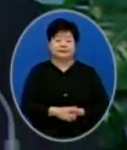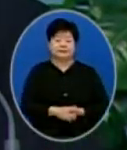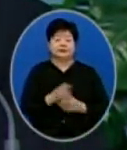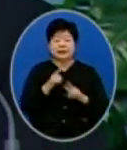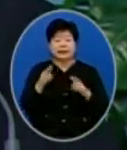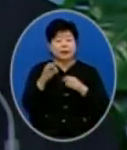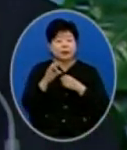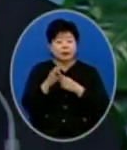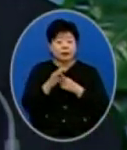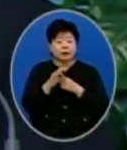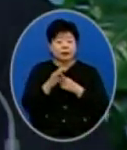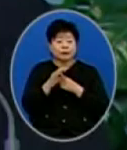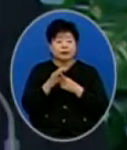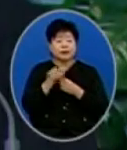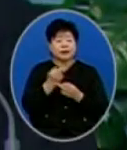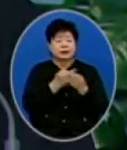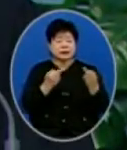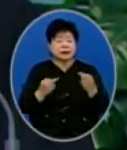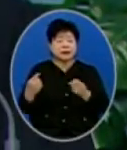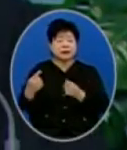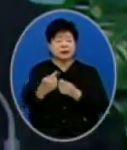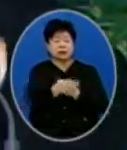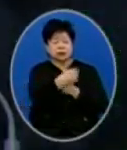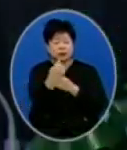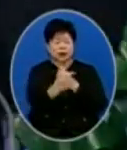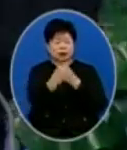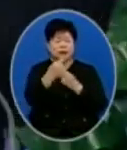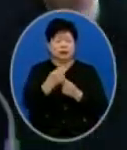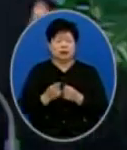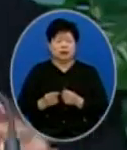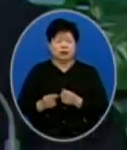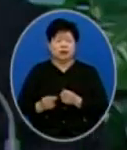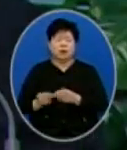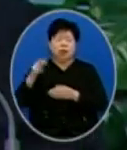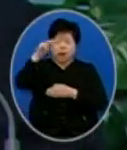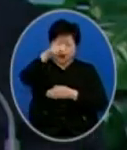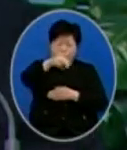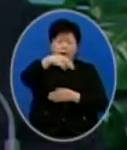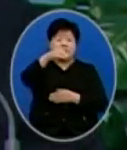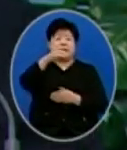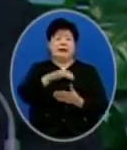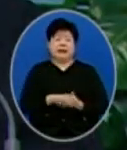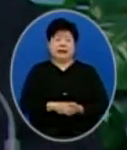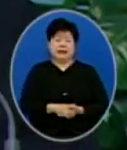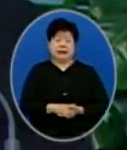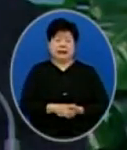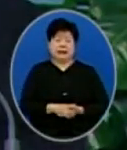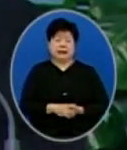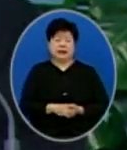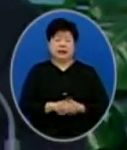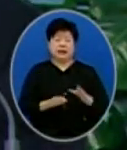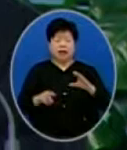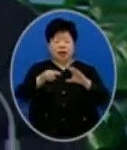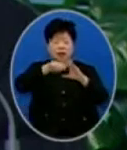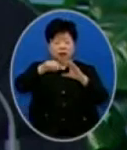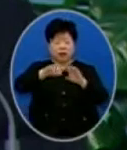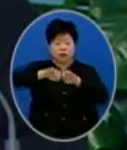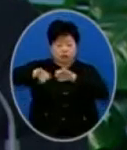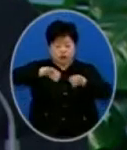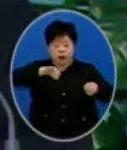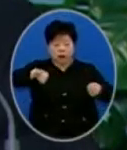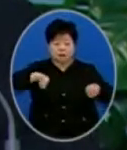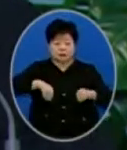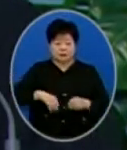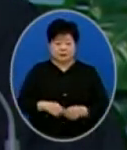그렇지 않으면 산을 삥 돌든지 위를 넘어가야 되는데 터널을 뚫어서 순식간에